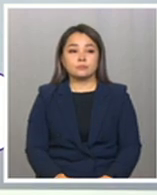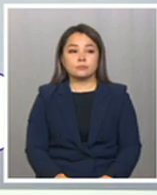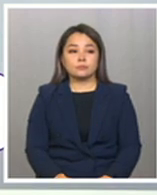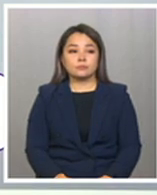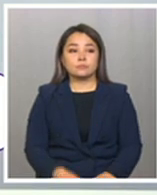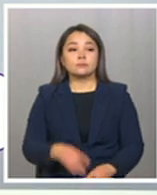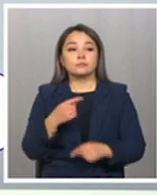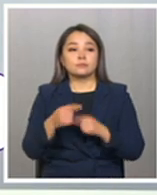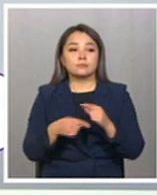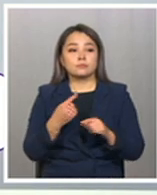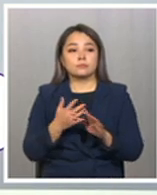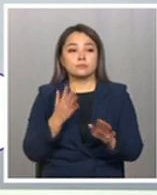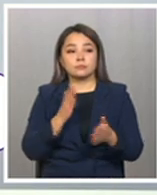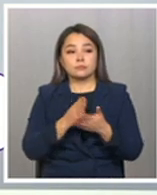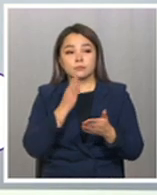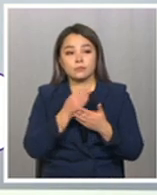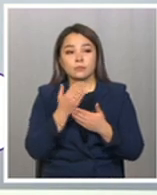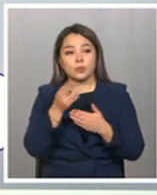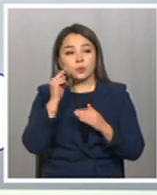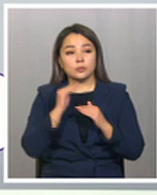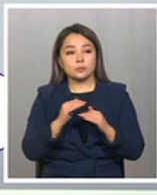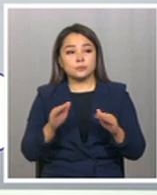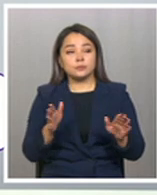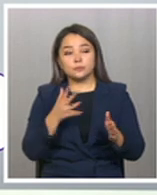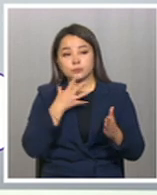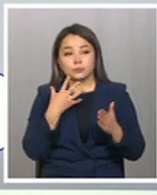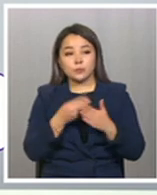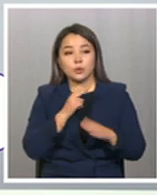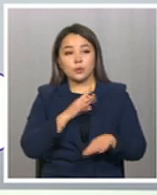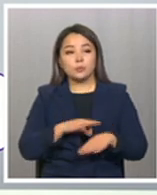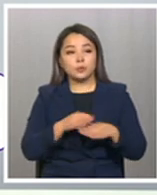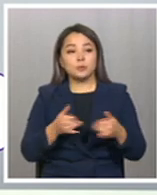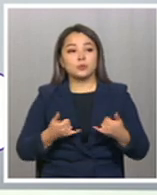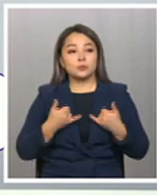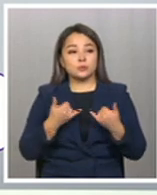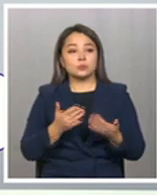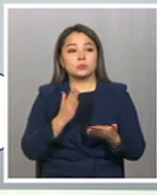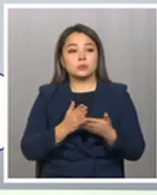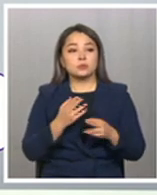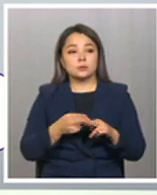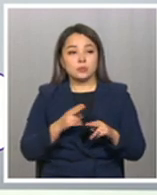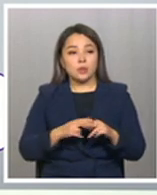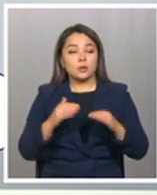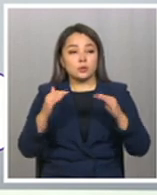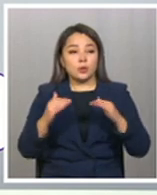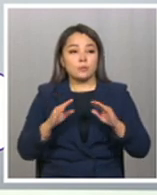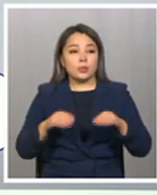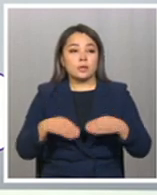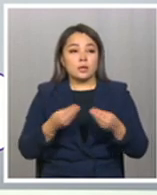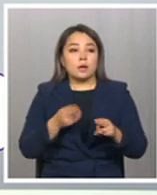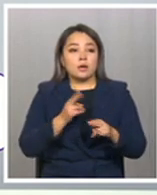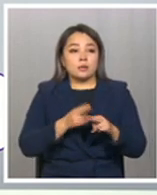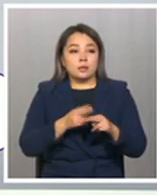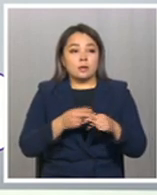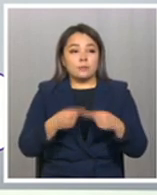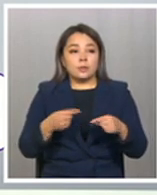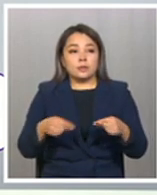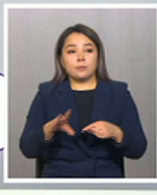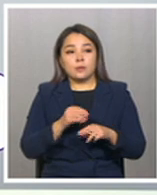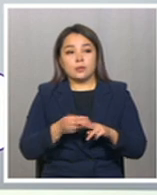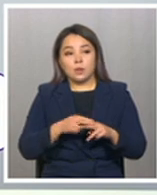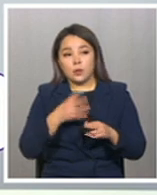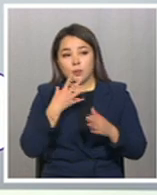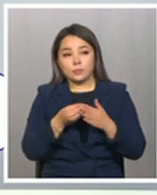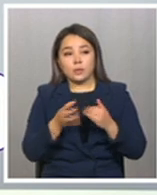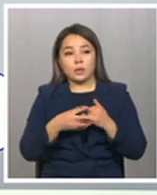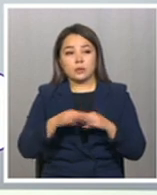Келесі кезекте оқушылар сіздерге өздік жұмыс ұсынылып тұр. Яғни төменде берілген кедергілердің бірін пайдаланып, өз аймақтарыңыз